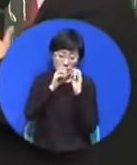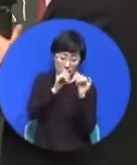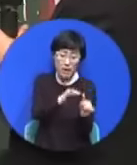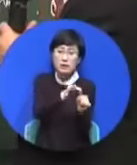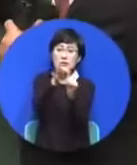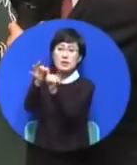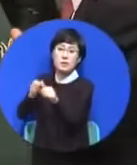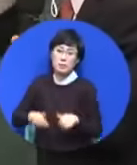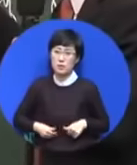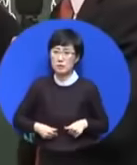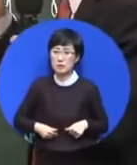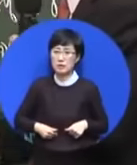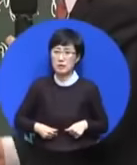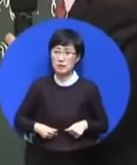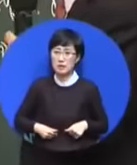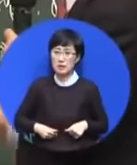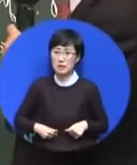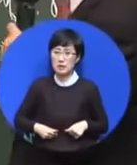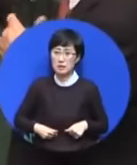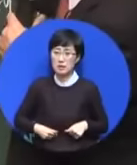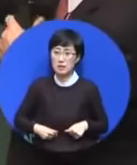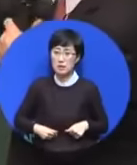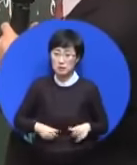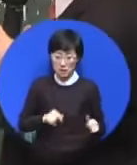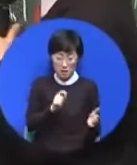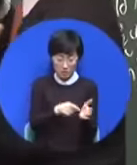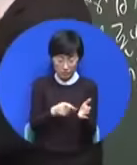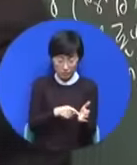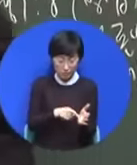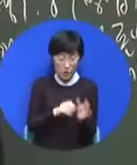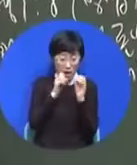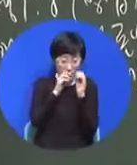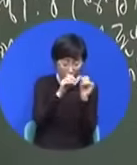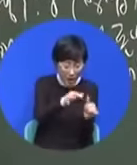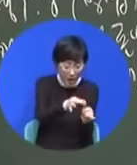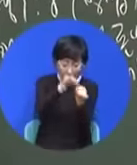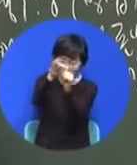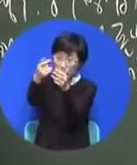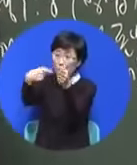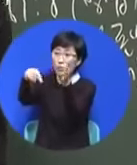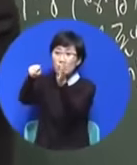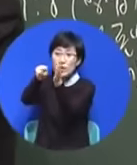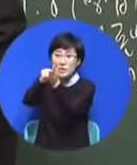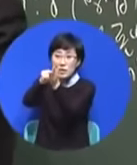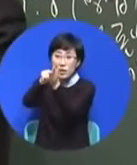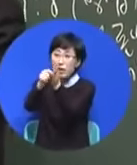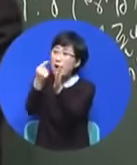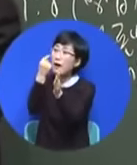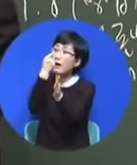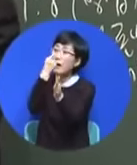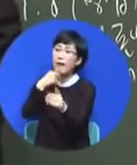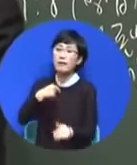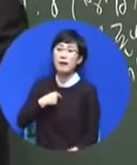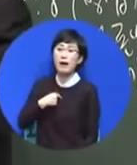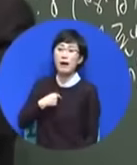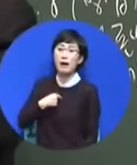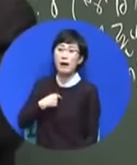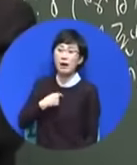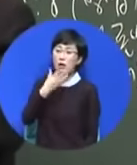살려내 그 축복을 누리기 위해서는 살기 위해서는 나에게 가대